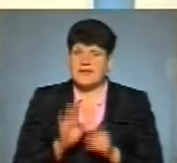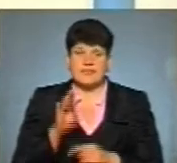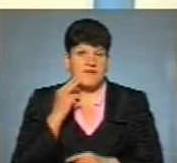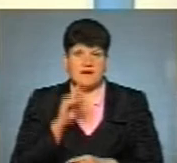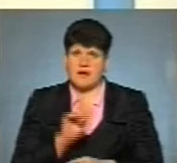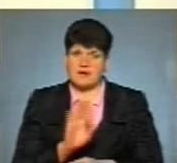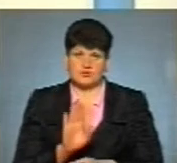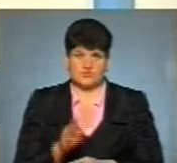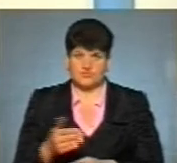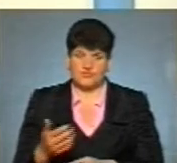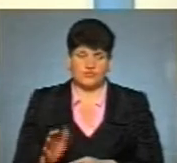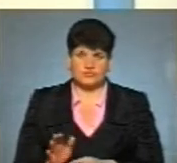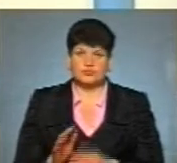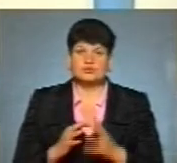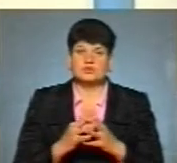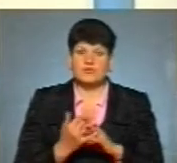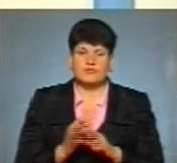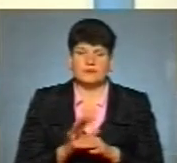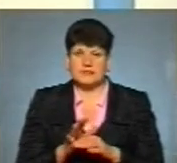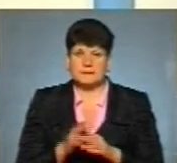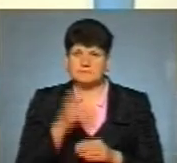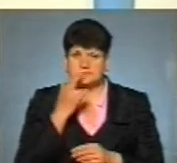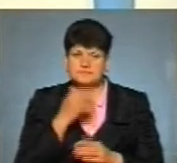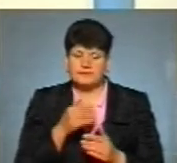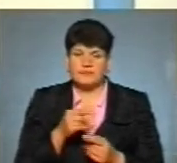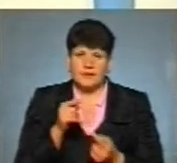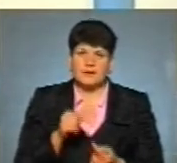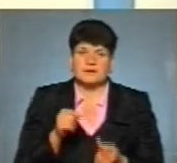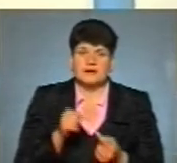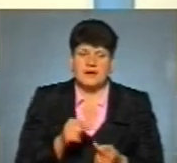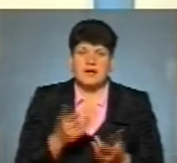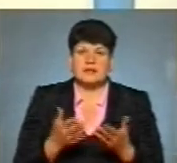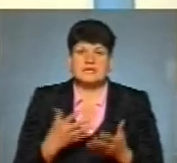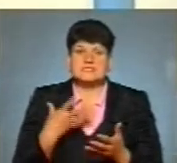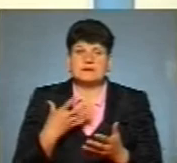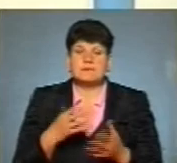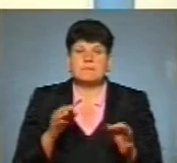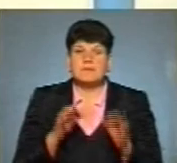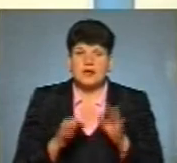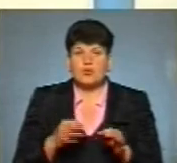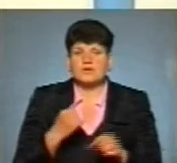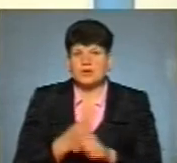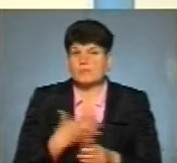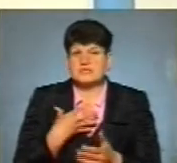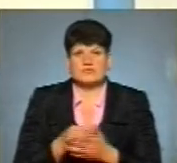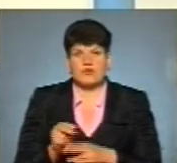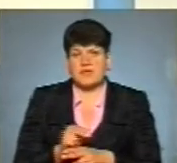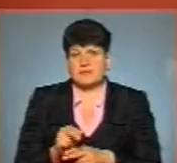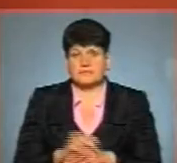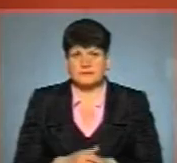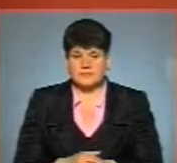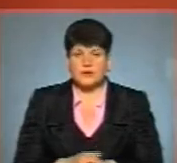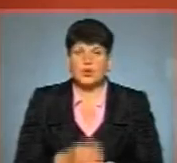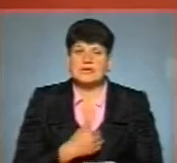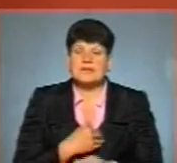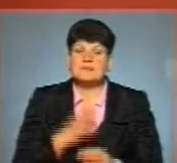хорошу сторону. Тому аграрії підтасовуються, але все ж таки природа робить свої поправки. Ну, власне,